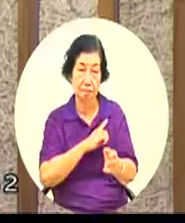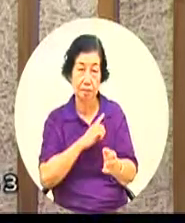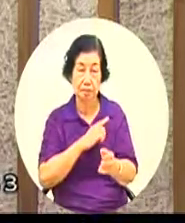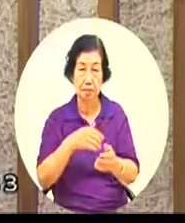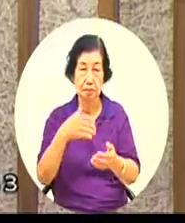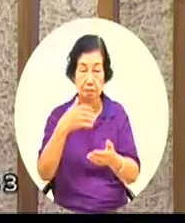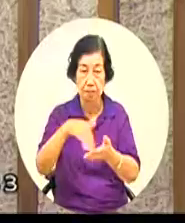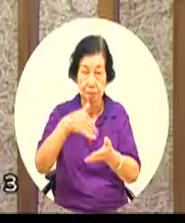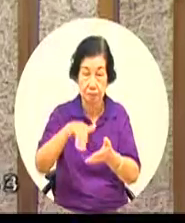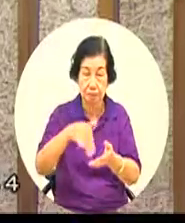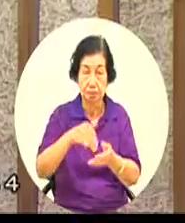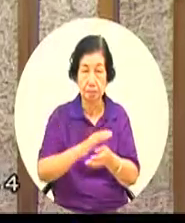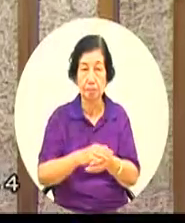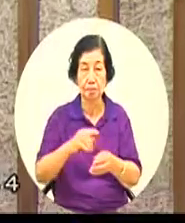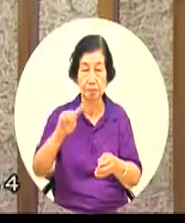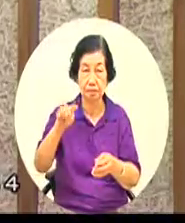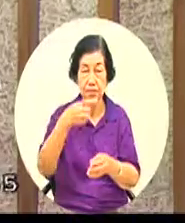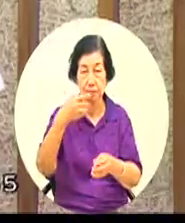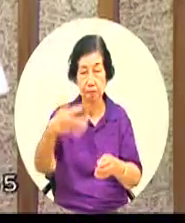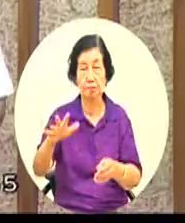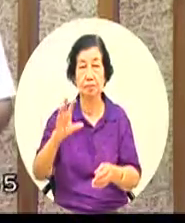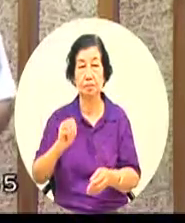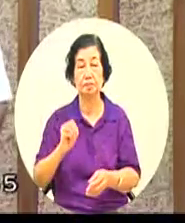100多万，也有向部里争取啊，有。